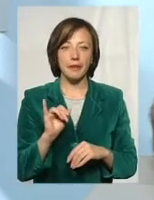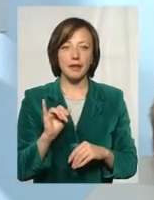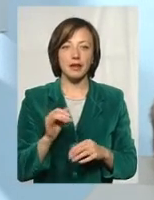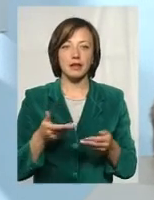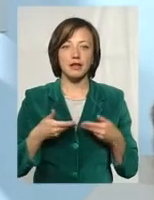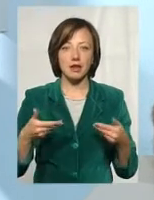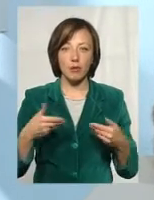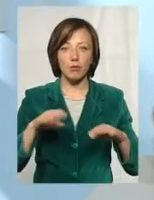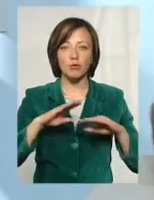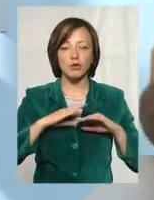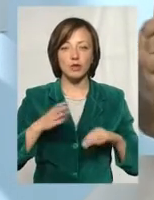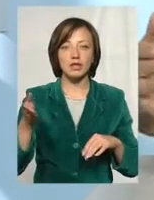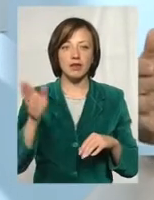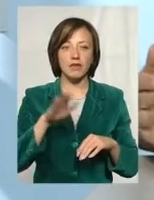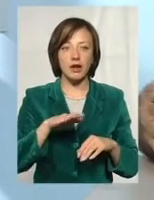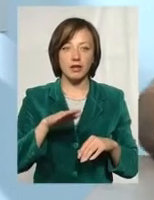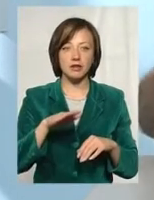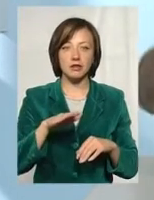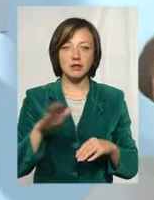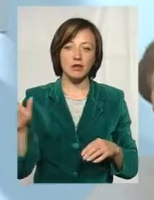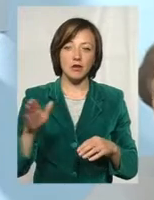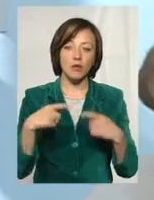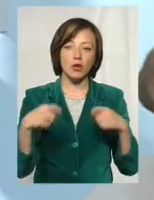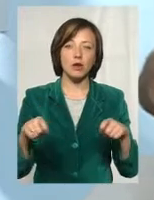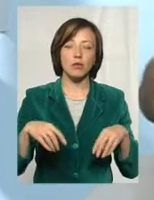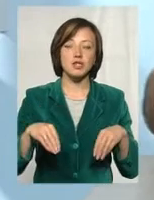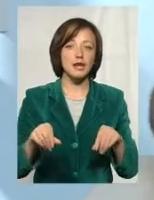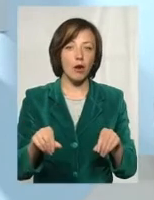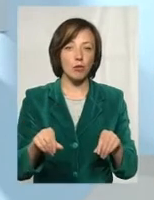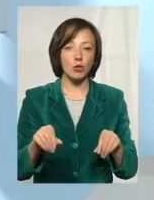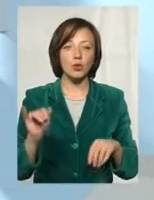нам пропонують. Давайте ми відрубаємо голову, давайте ми продамо землю.